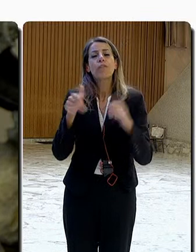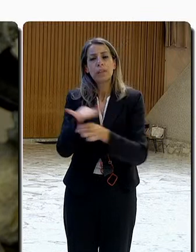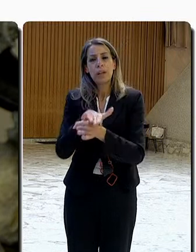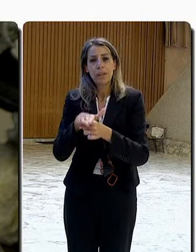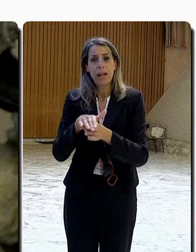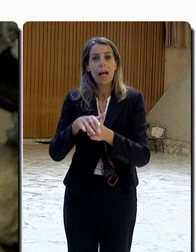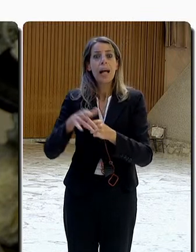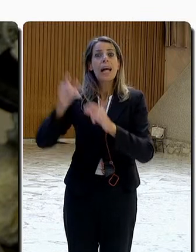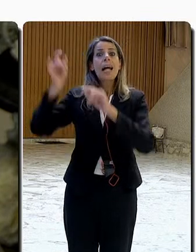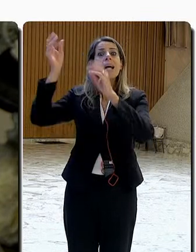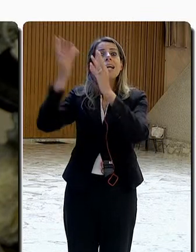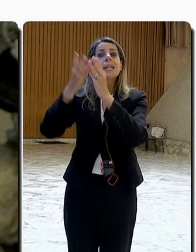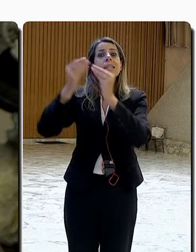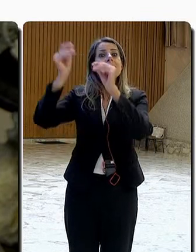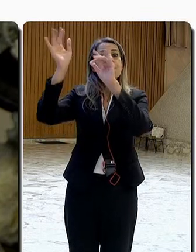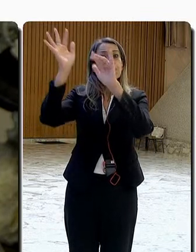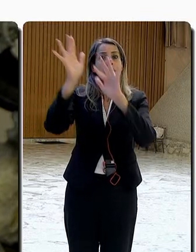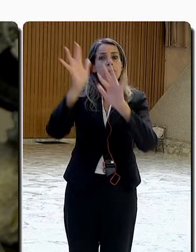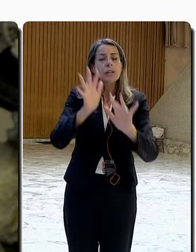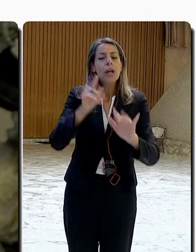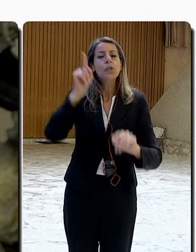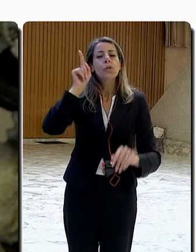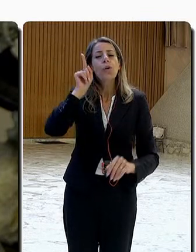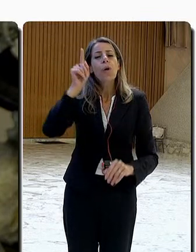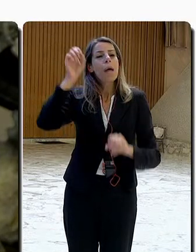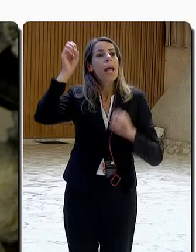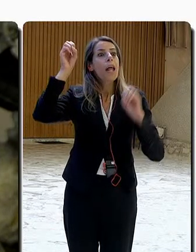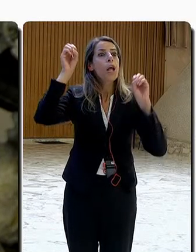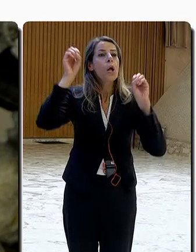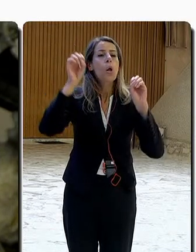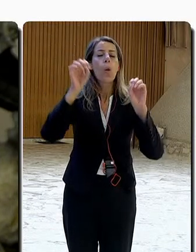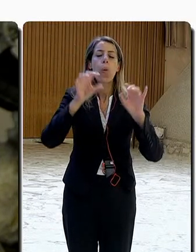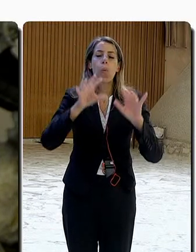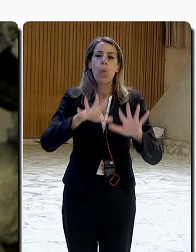Spirito Santo vi illumini e la